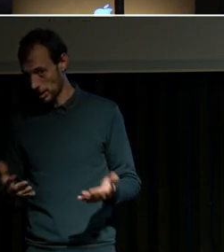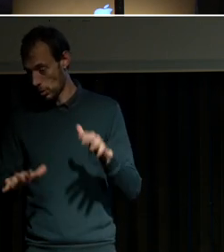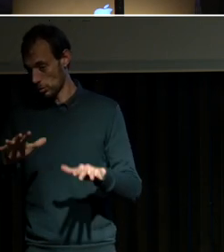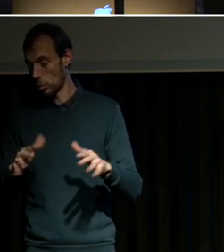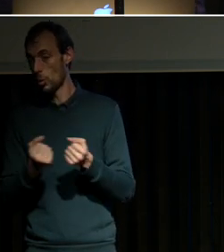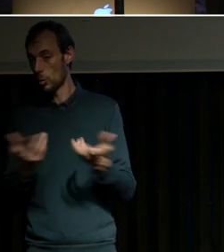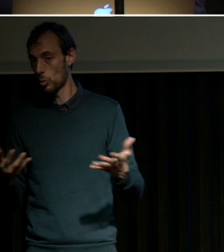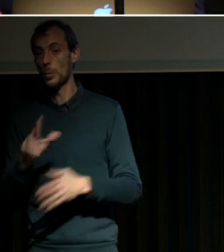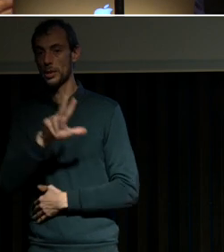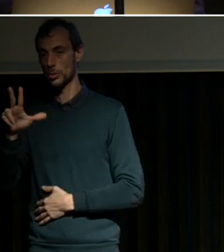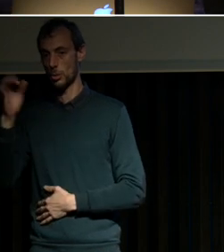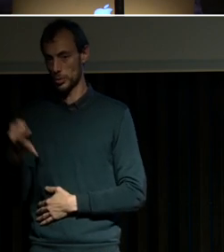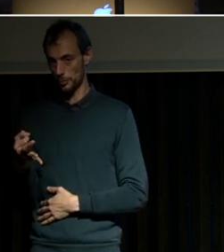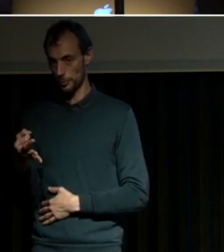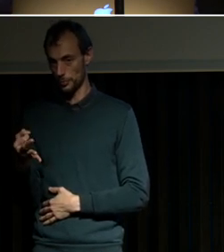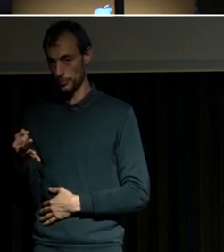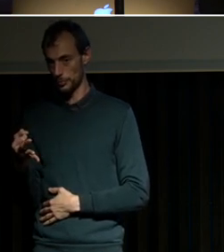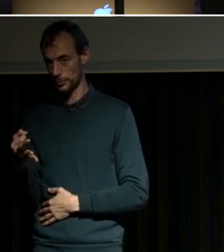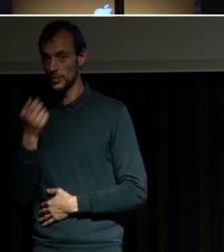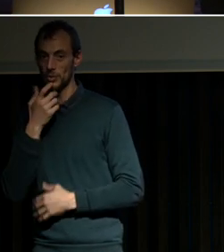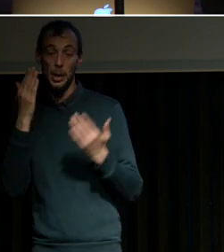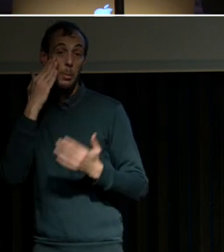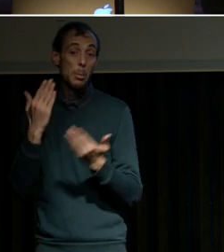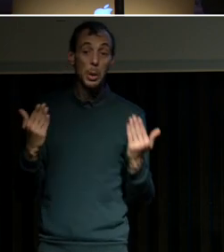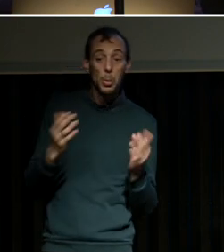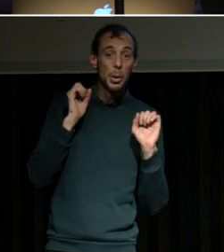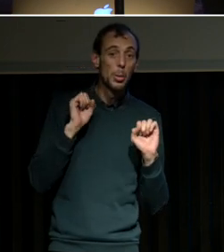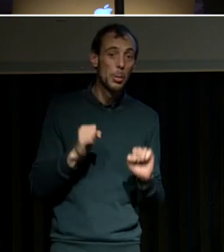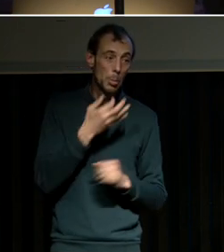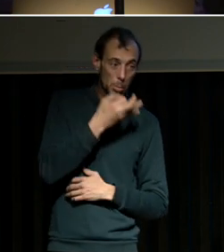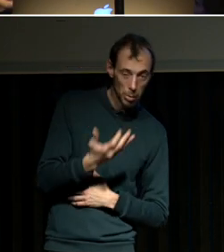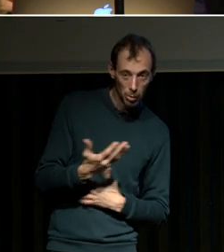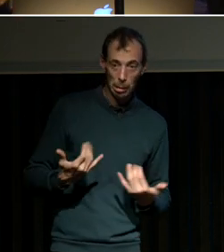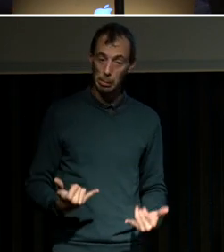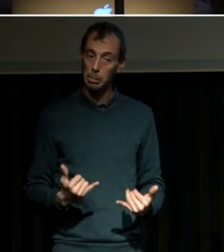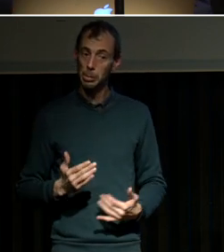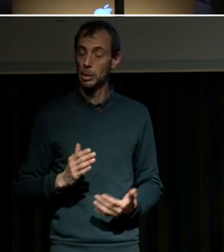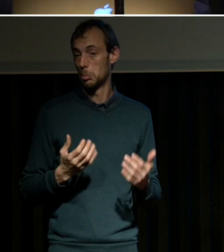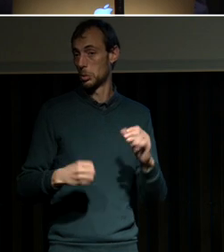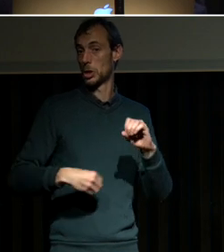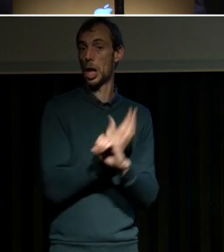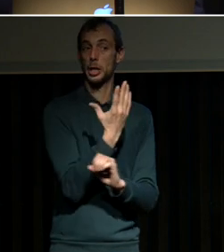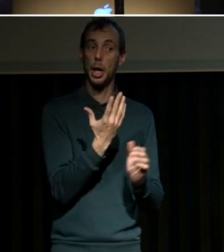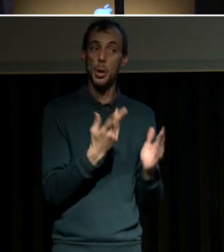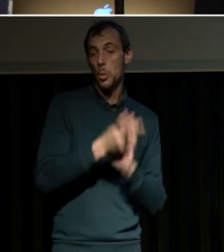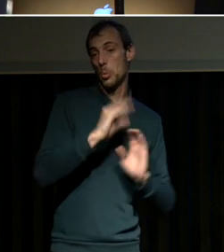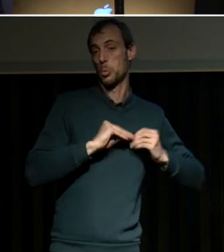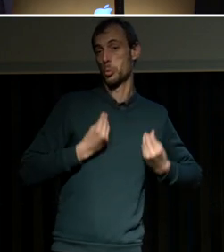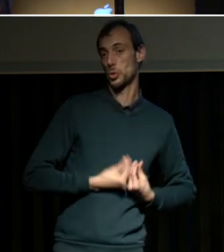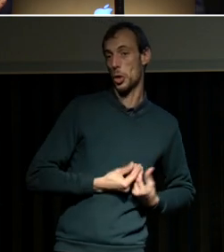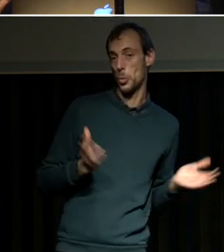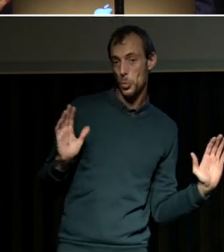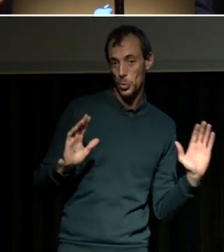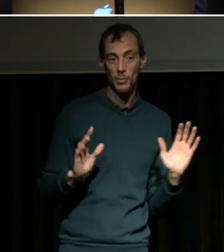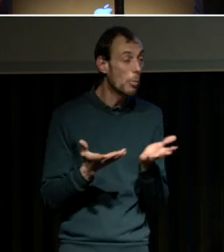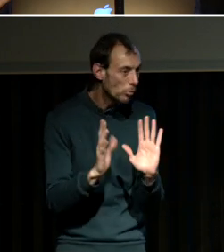peut dire que les Aquitains sont en moyenne plus généreux pour le don d'organes que dans d'autres régions. Je ne vais pas trop m'apesantir, à moins que vous